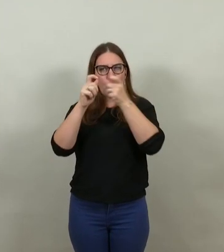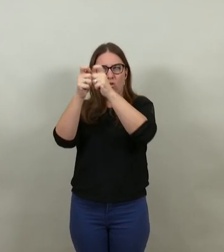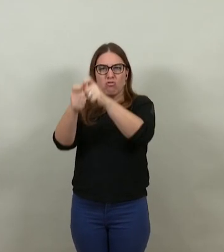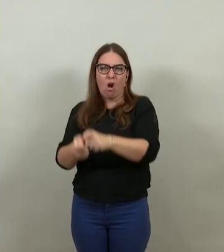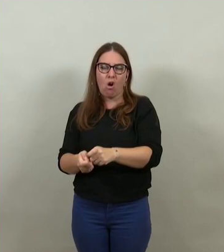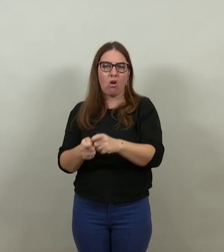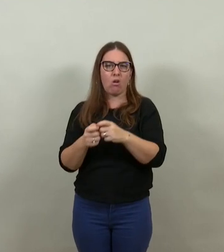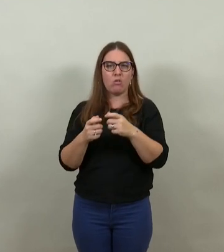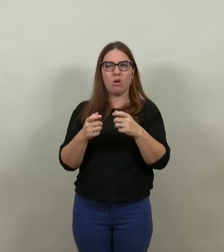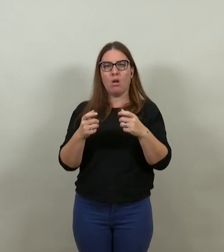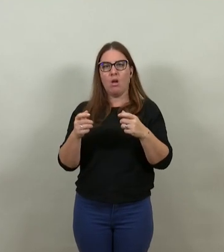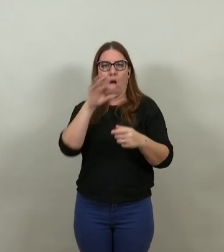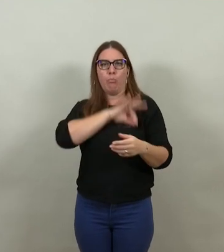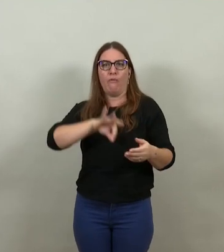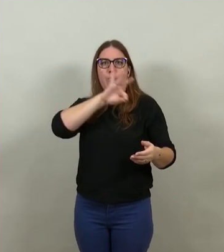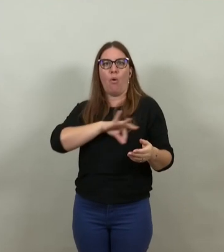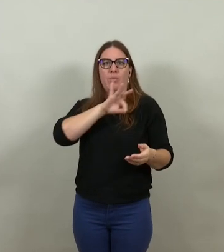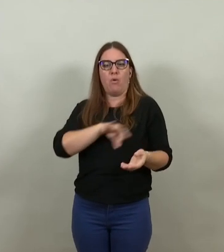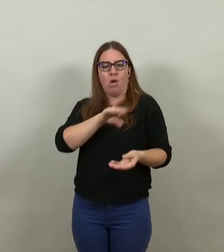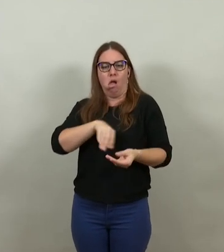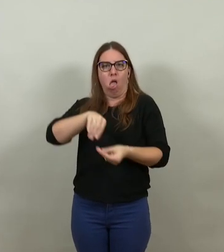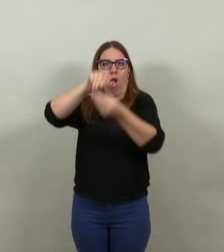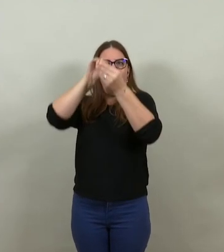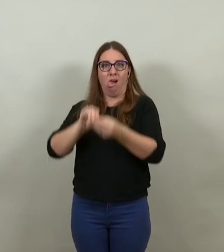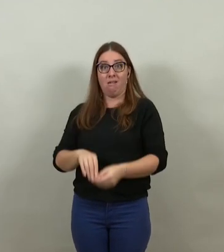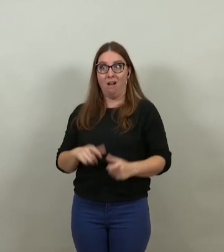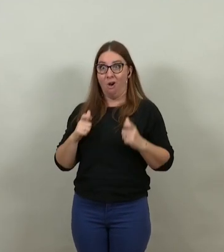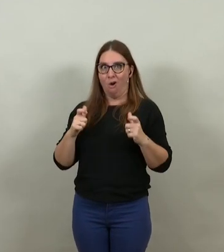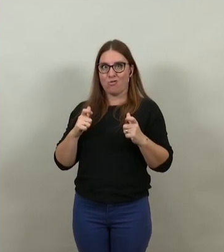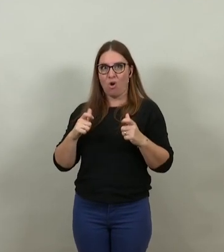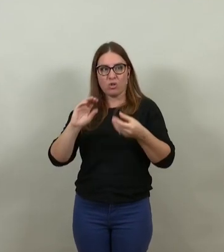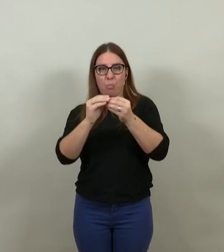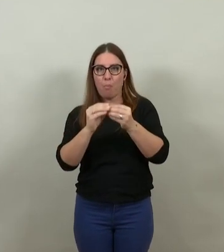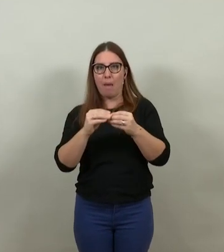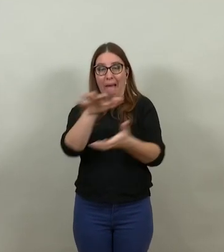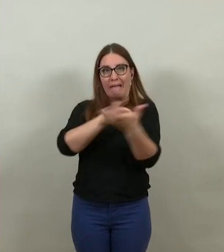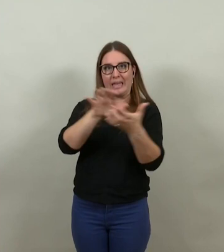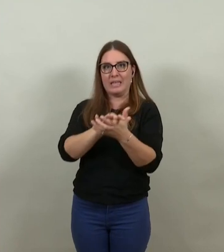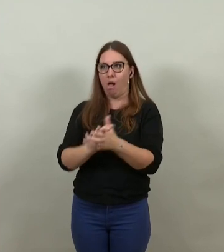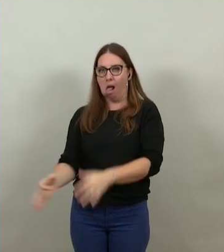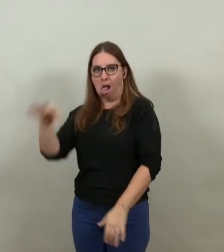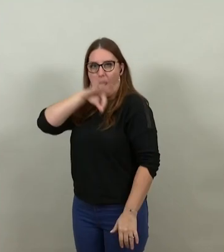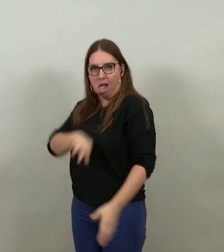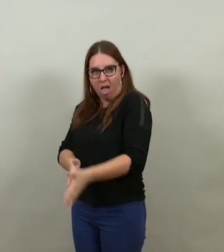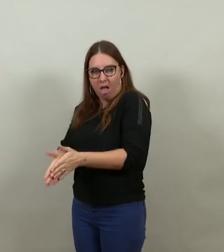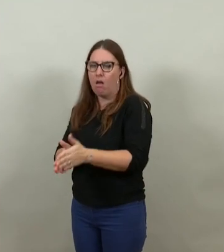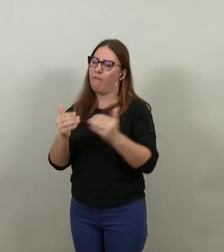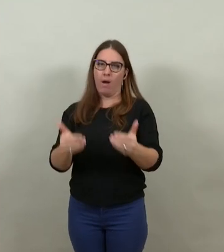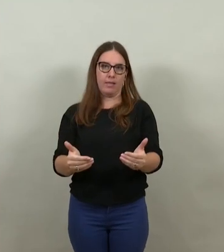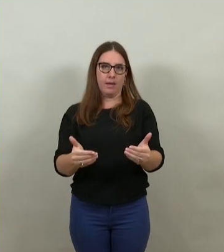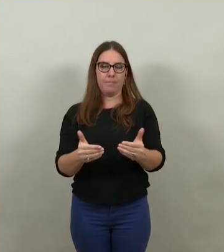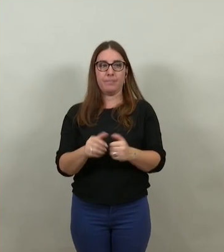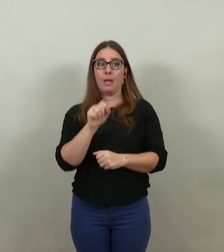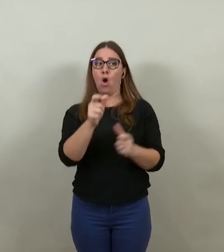arrêter des des surprofits des des effets d'obè là-dessus nous nous sommes bien d'accord d'ailleurs je précise que pour le cas de